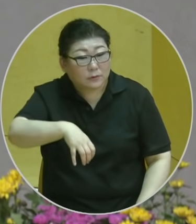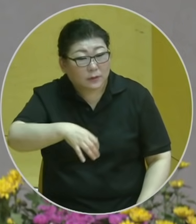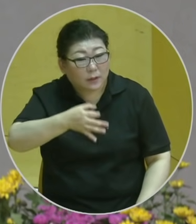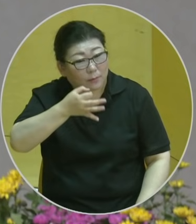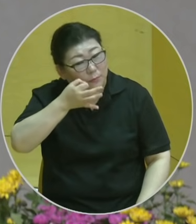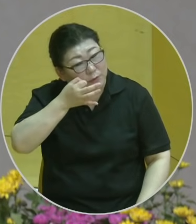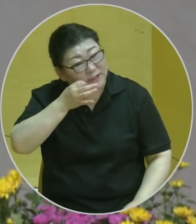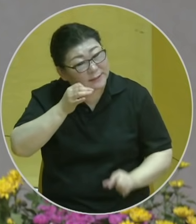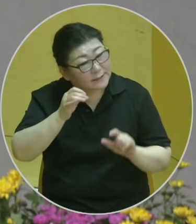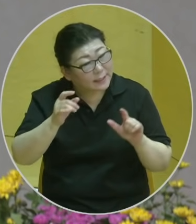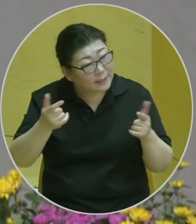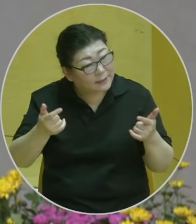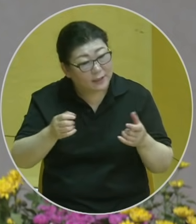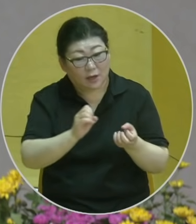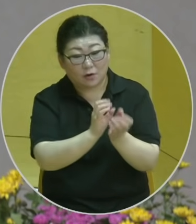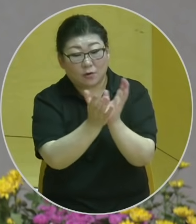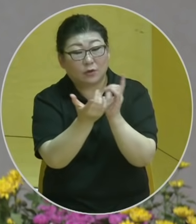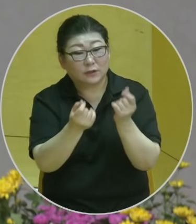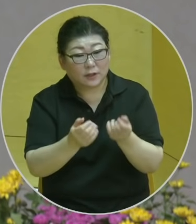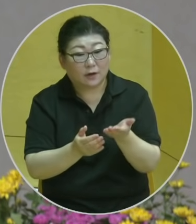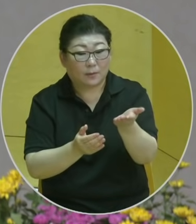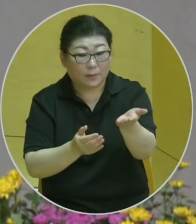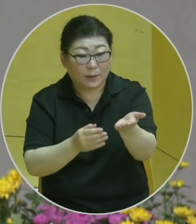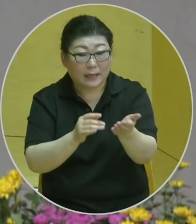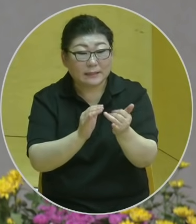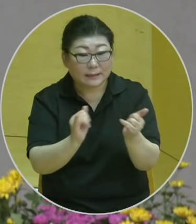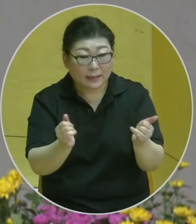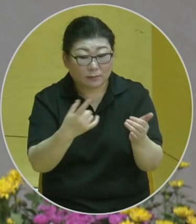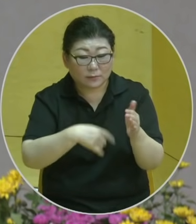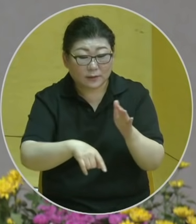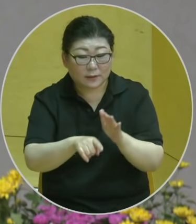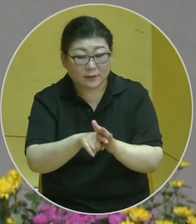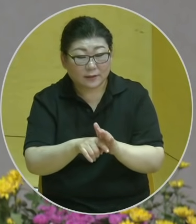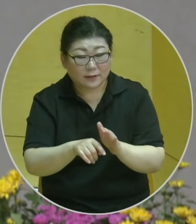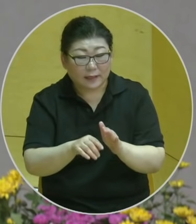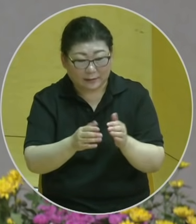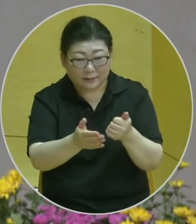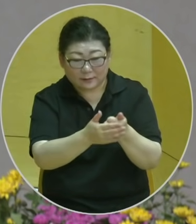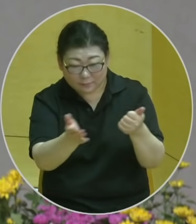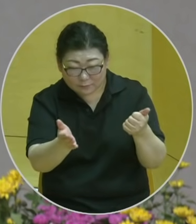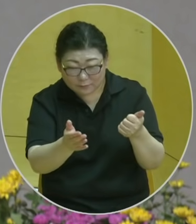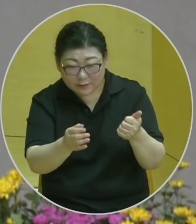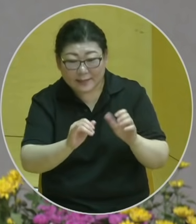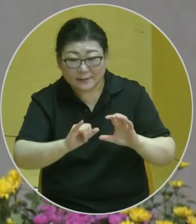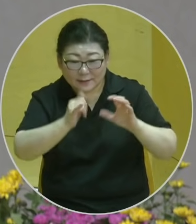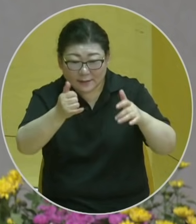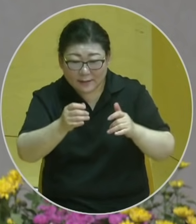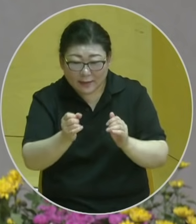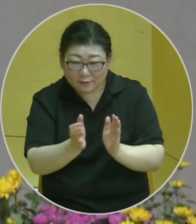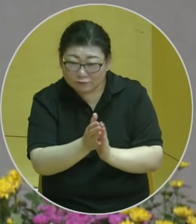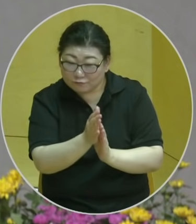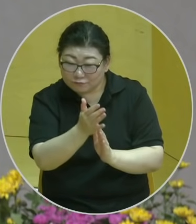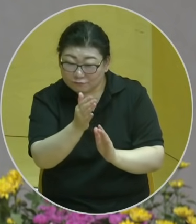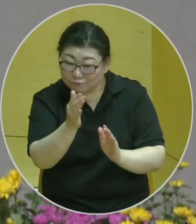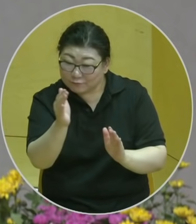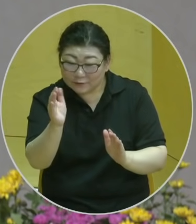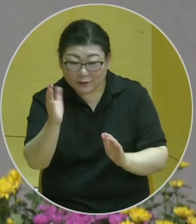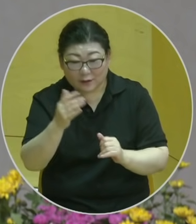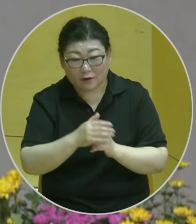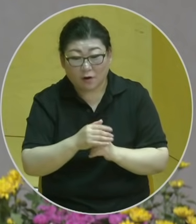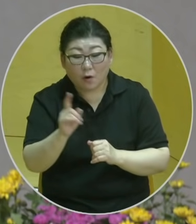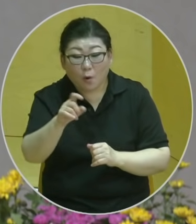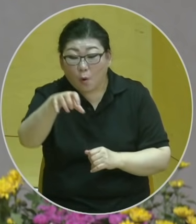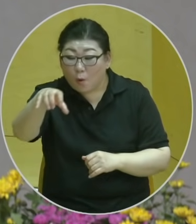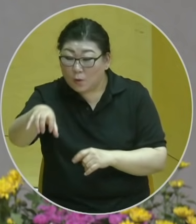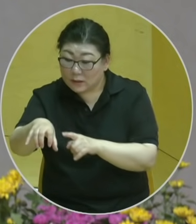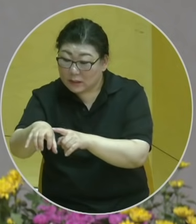꽃처럼 웃고 있는 너 한 사람으로 하여 세상은 다시 한번 눈부신 아침이 되고, 어딘가 너가